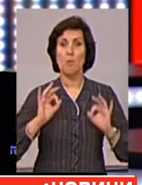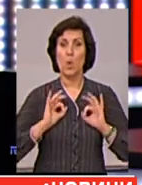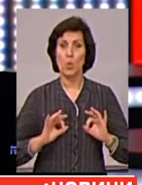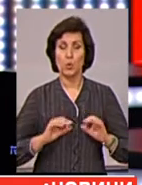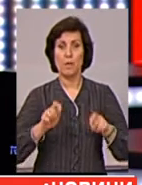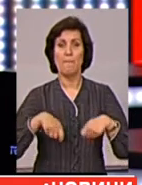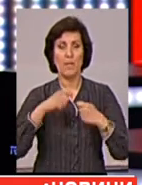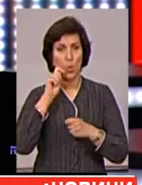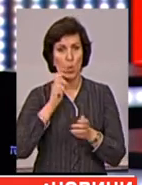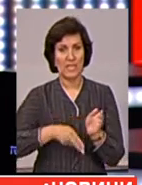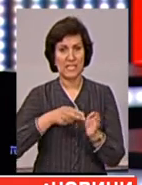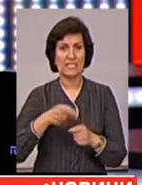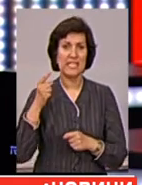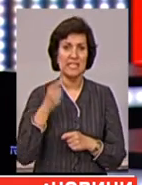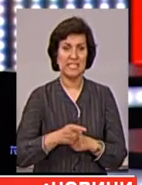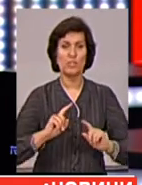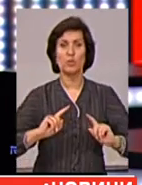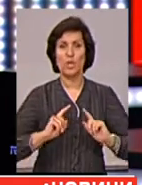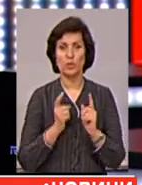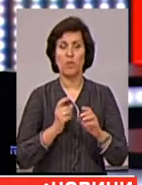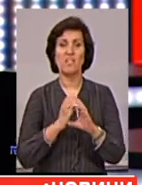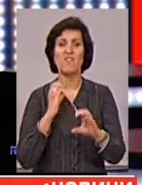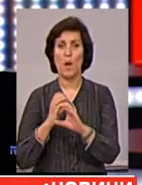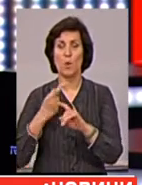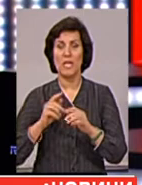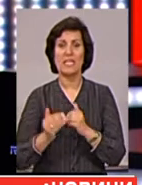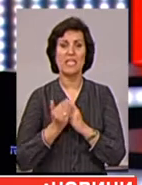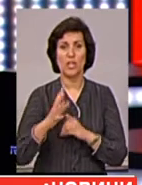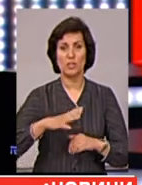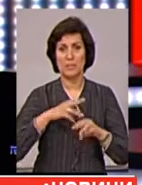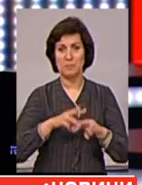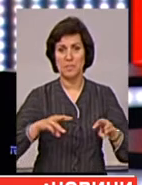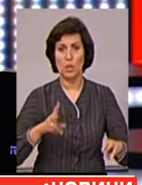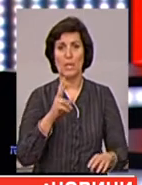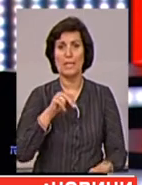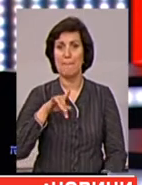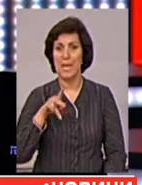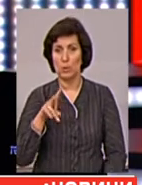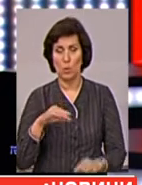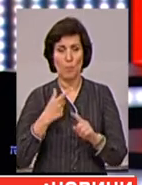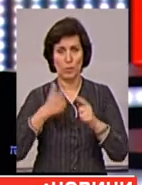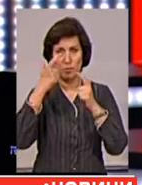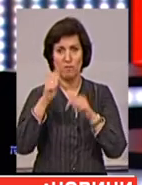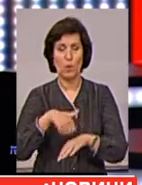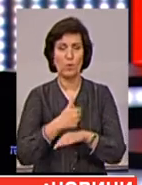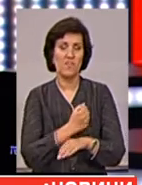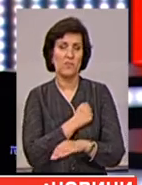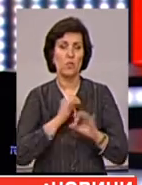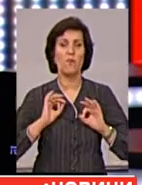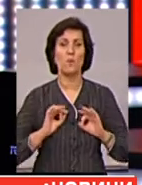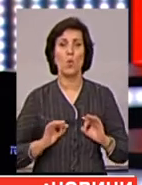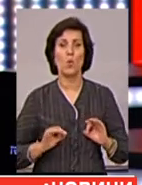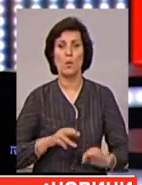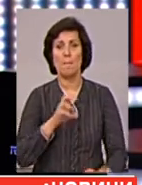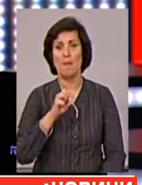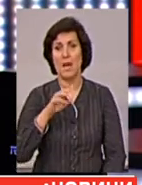Прокуратура передала «Укрзалізниці» 1000 заарештованих вагонів, які належали екс-міністрові Олександрові Клименку. Про це повідомив головний військовий прокурор